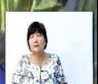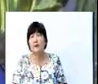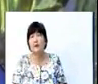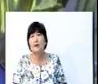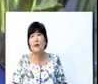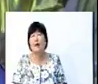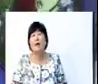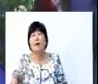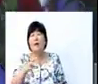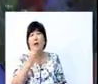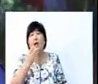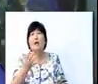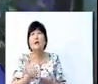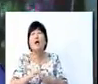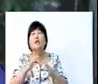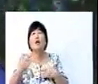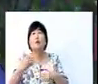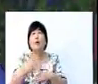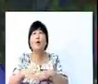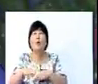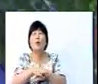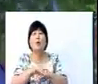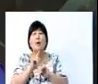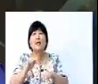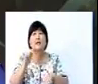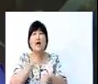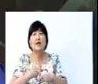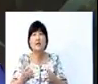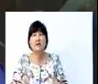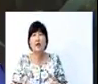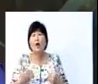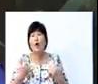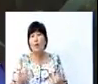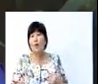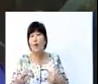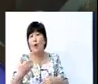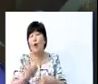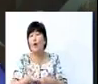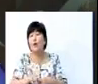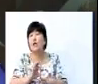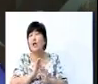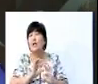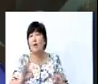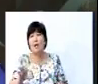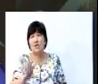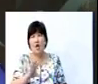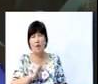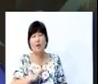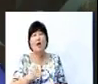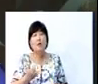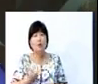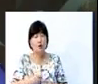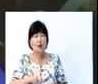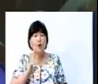Қой қазыналы болсын. Жалпы қойылым көрерменге ерекше әсер етті. Бүгінгі қойылым өте тамаша болды. Мінекі